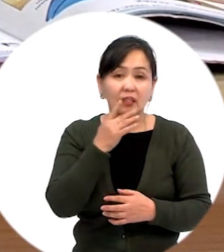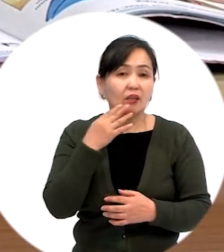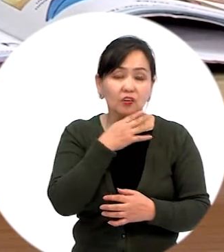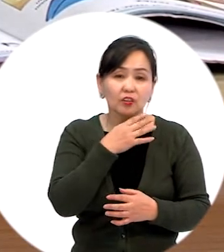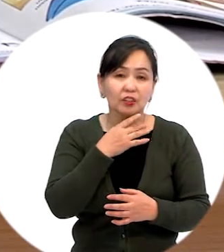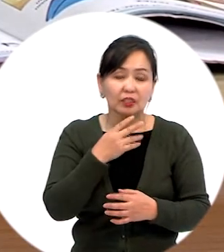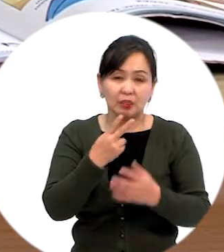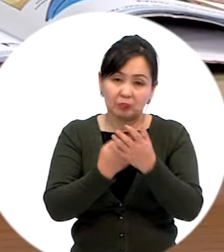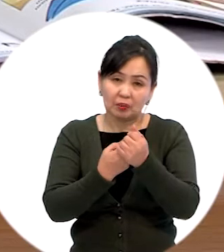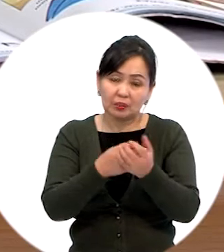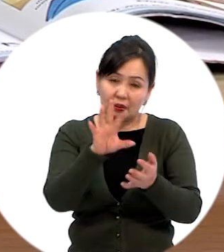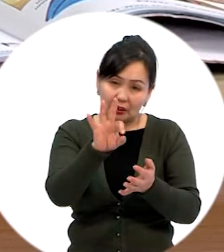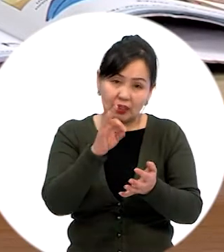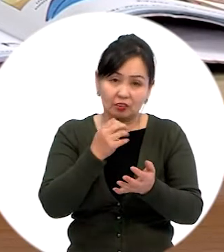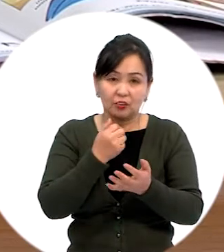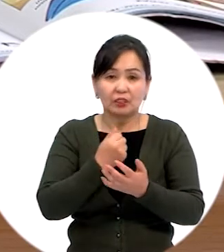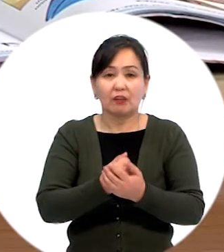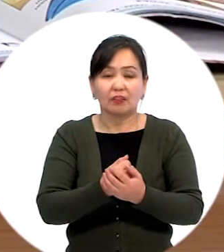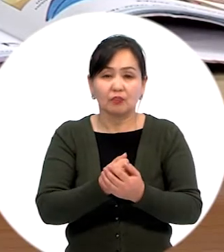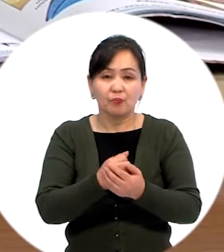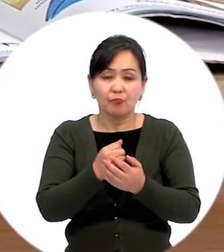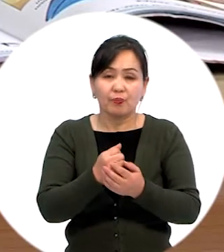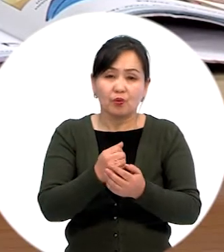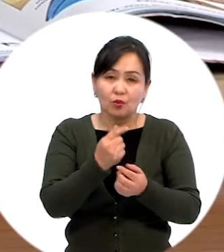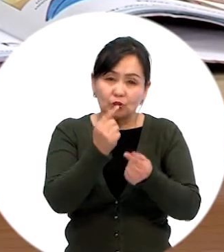нийтээр наваад маш сайн